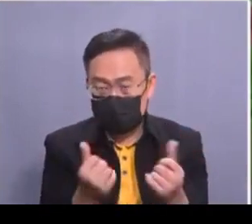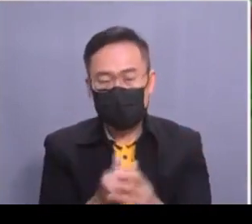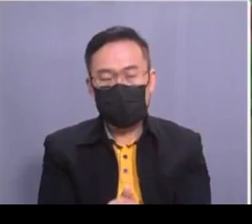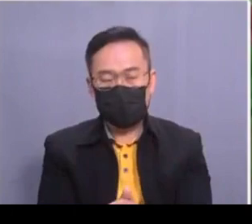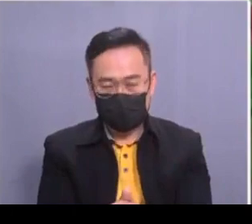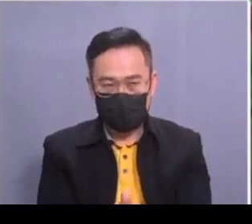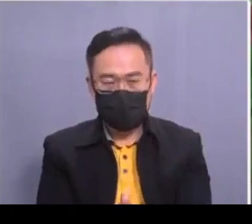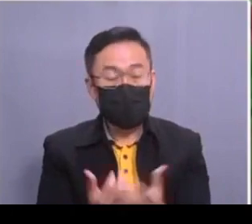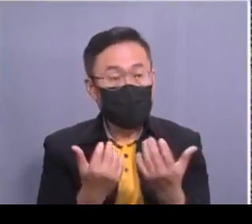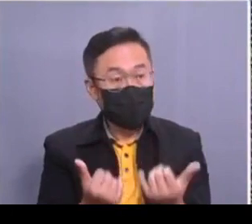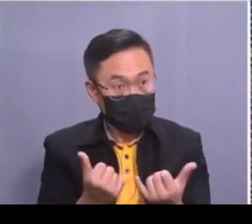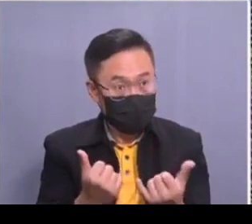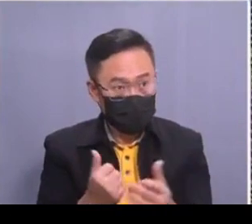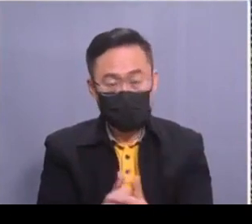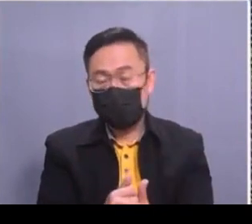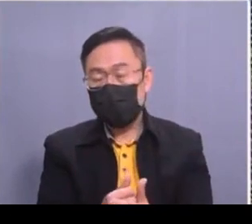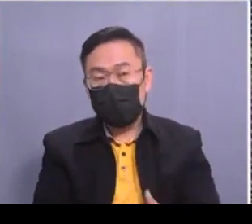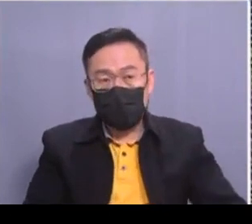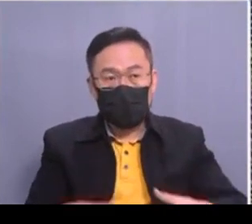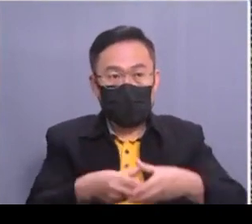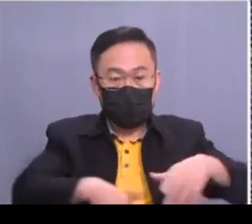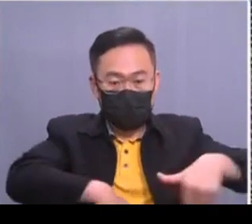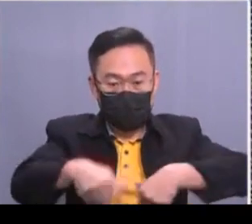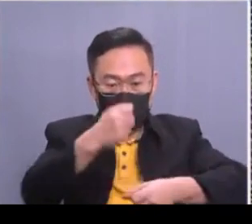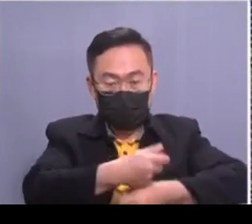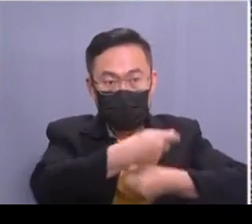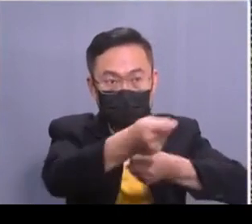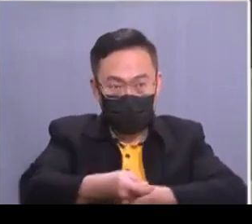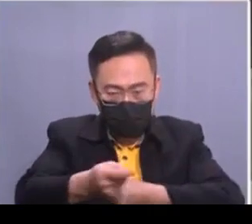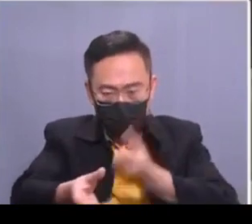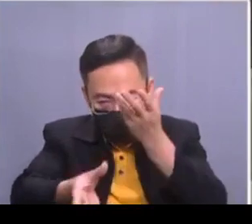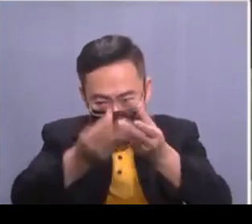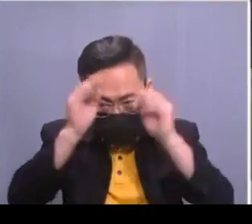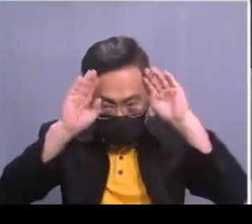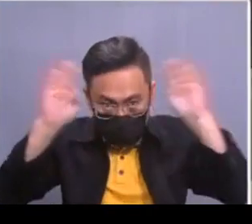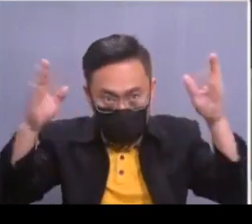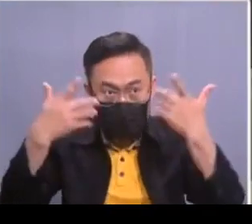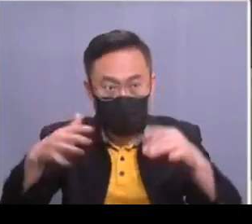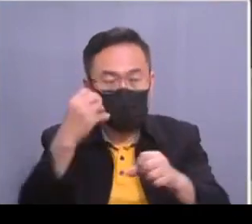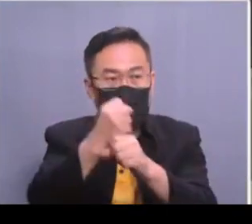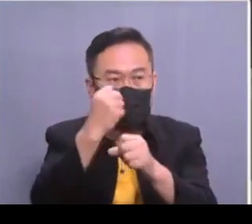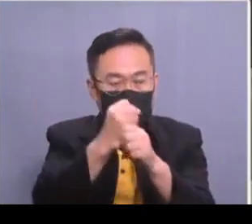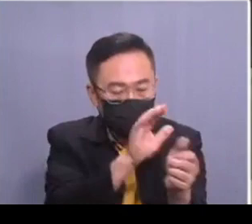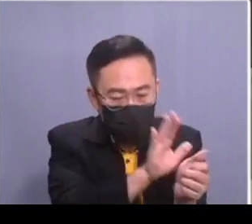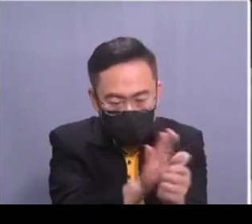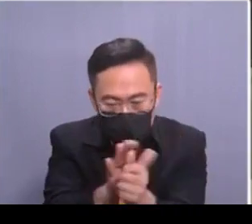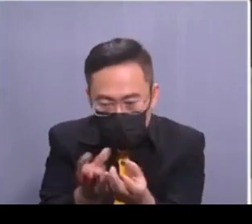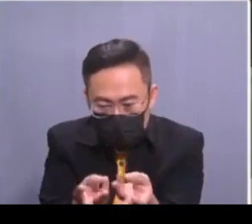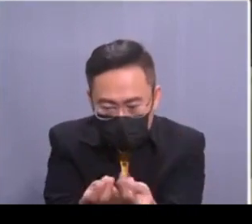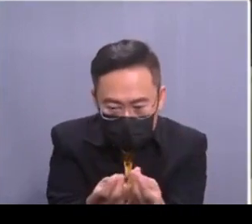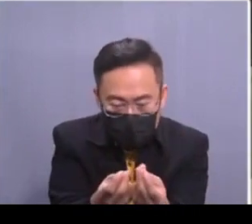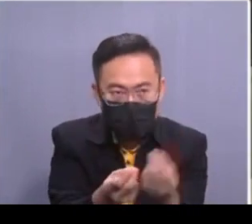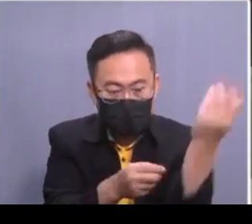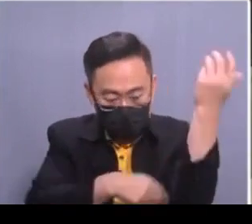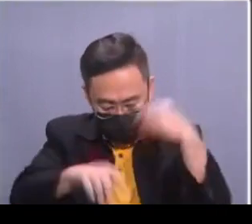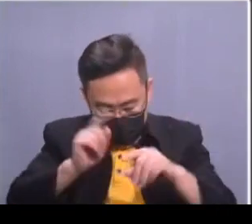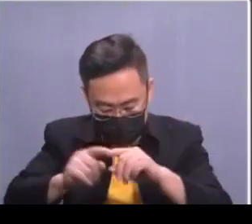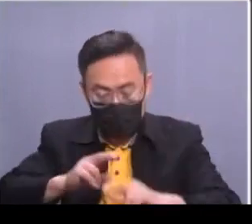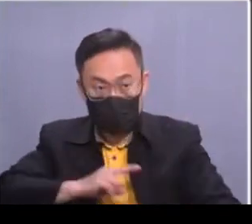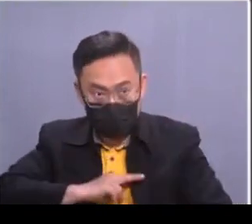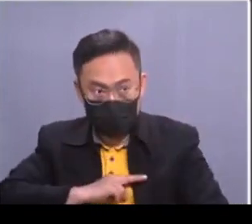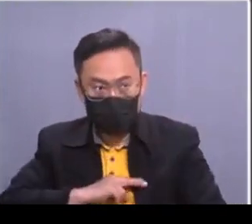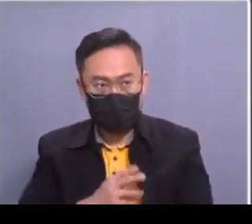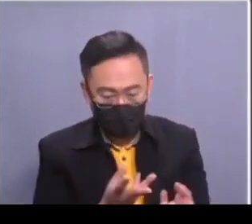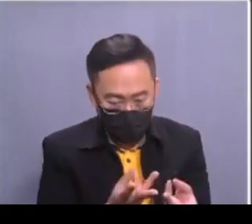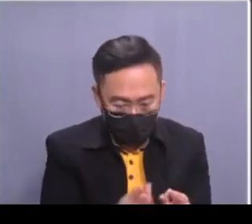าเมื่อกลุ่มของพี่น้องเกษตรกรมีประสบการณ์แล้วในเรื่องของการดูแลพื้นที่ของตนเองประโยชน์ของการที่จะน